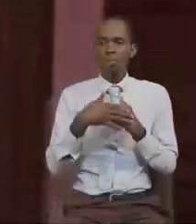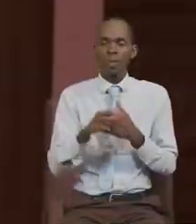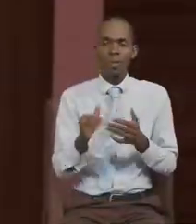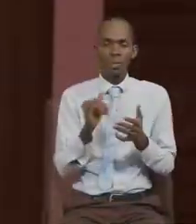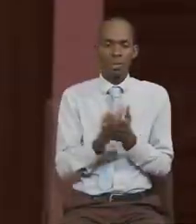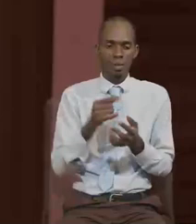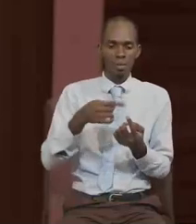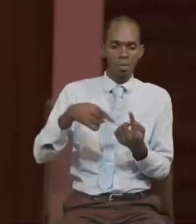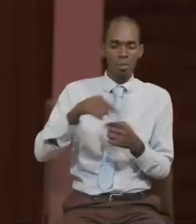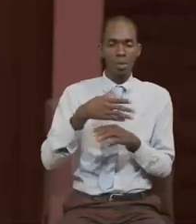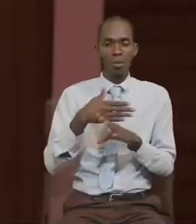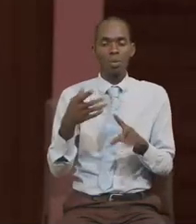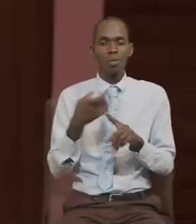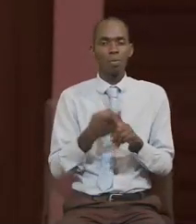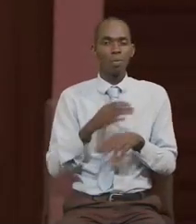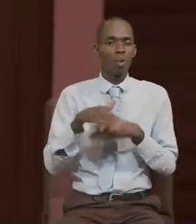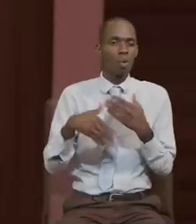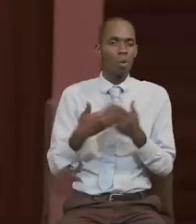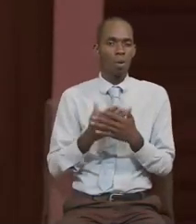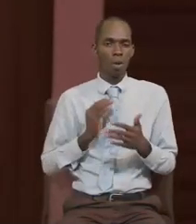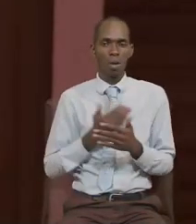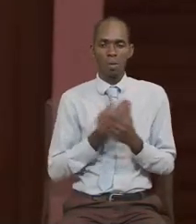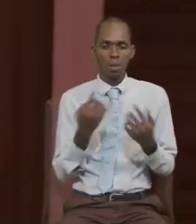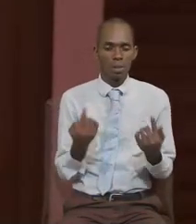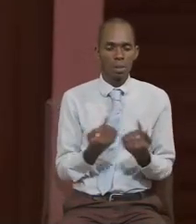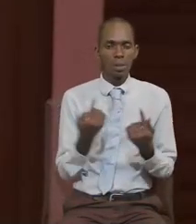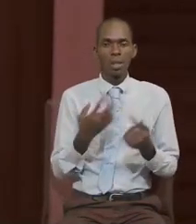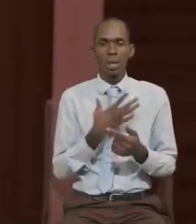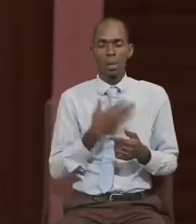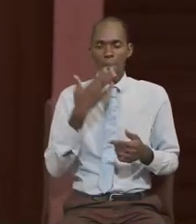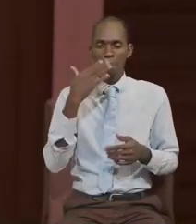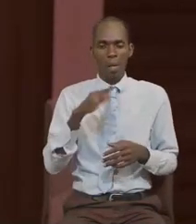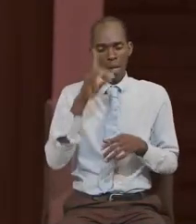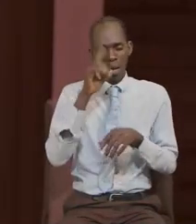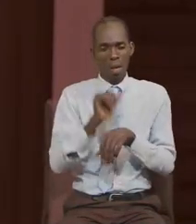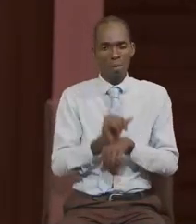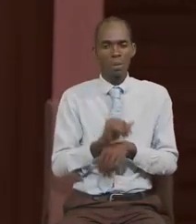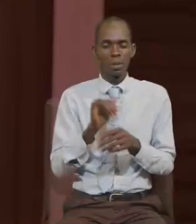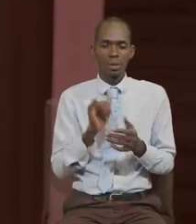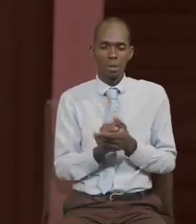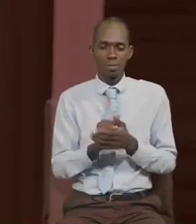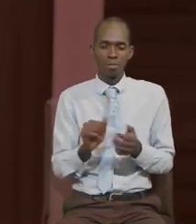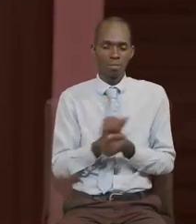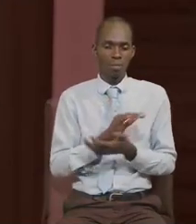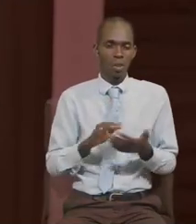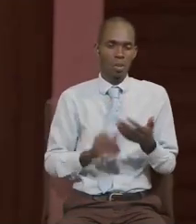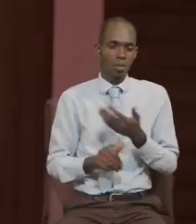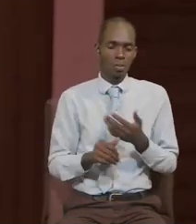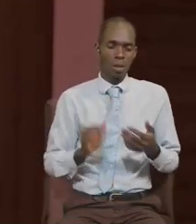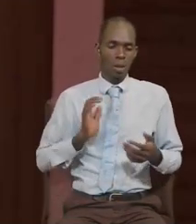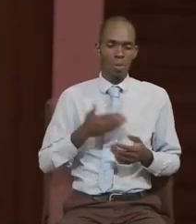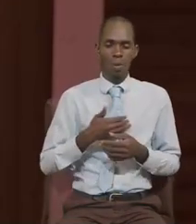cette détournée de tous les péchés et des mauvaises habitudes qui tuaient notre conscience, qui tuaient notre